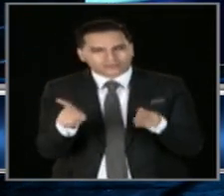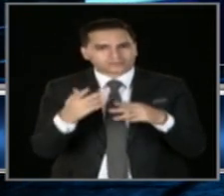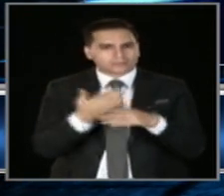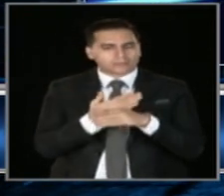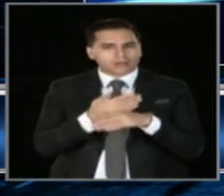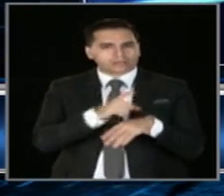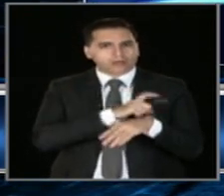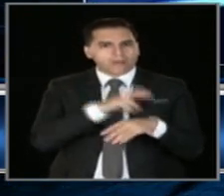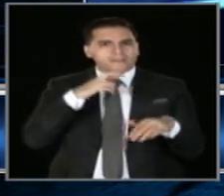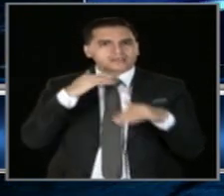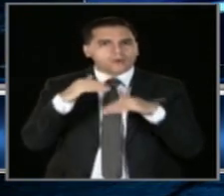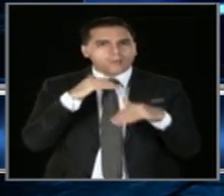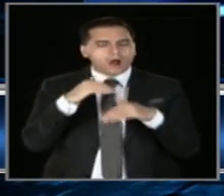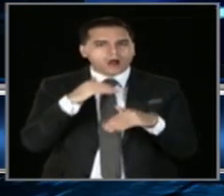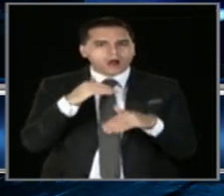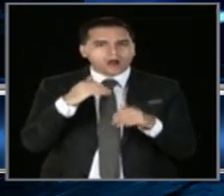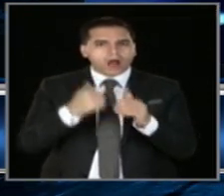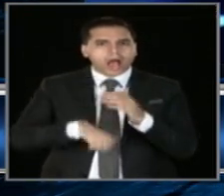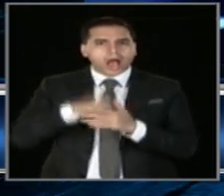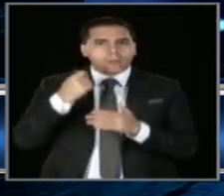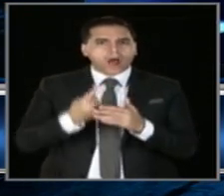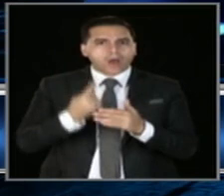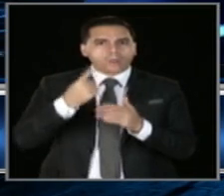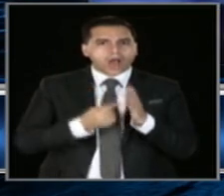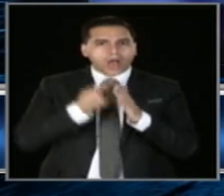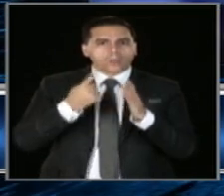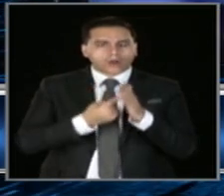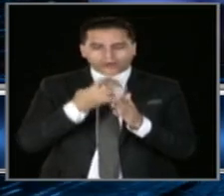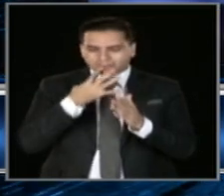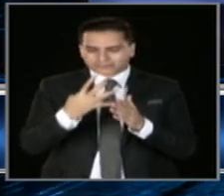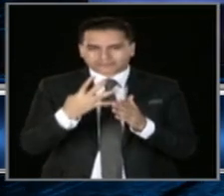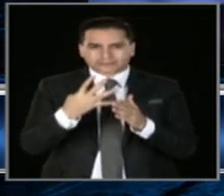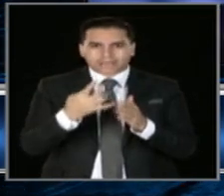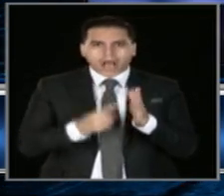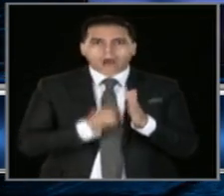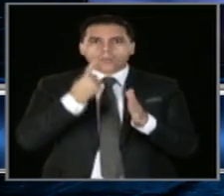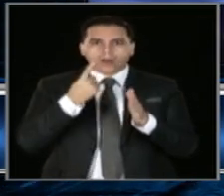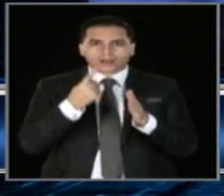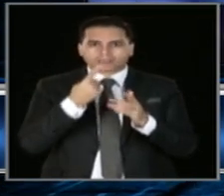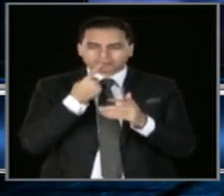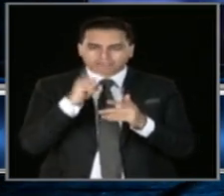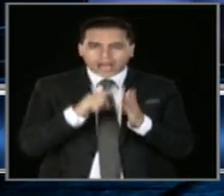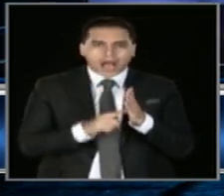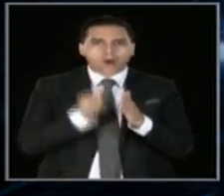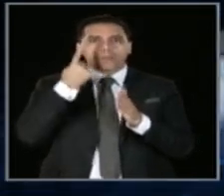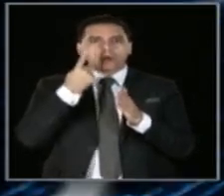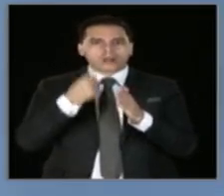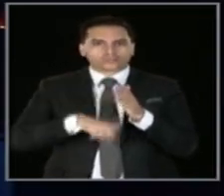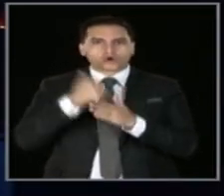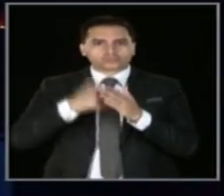اي كليه ايا كان نوع الاعاقه، ويتصدم بواقع انه ما فيش تعيينات لان احنا مش هنحتاج السنه دي